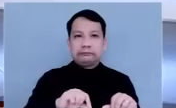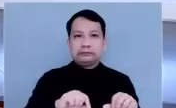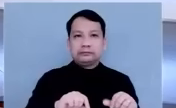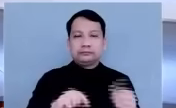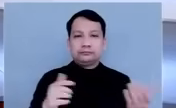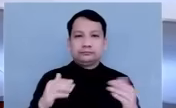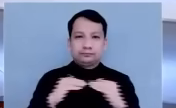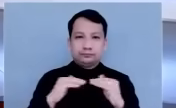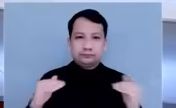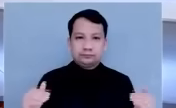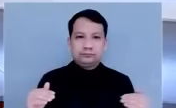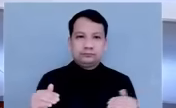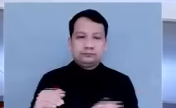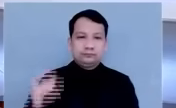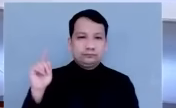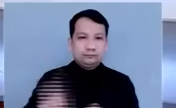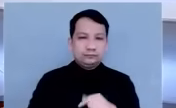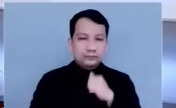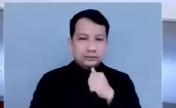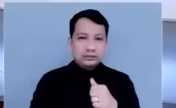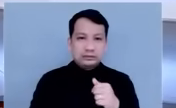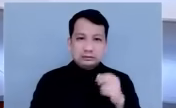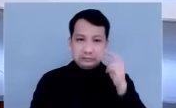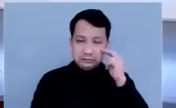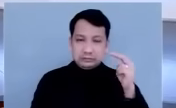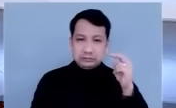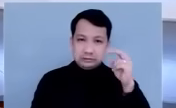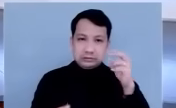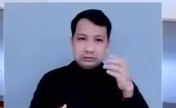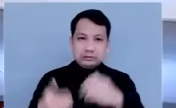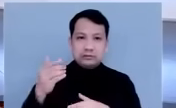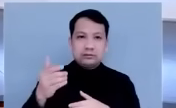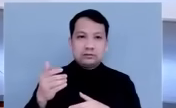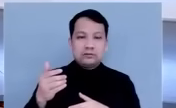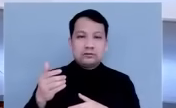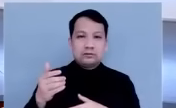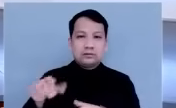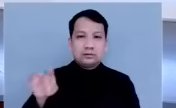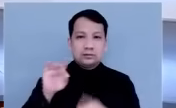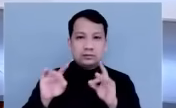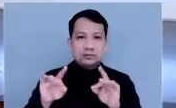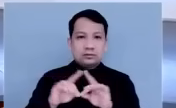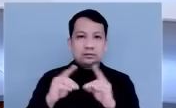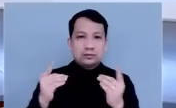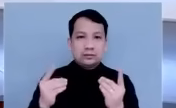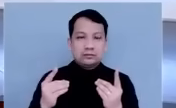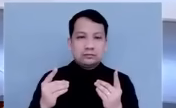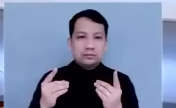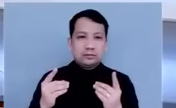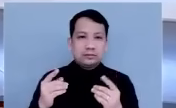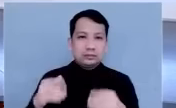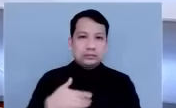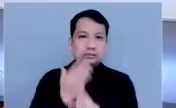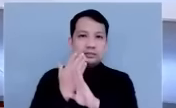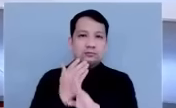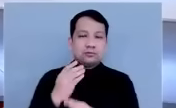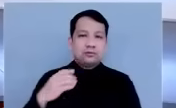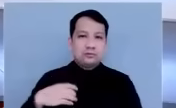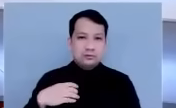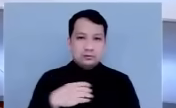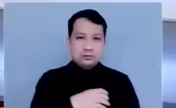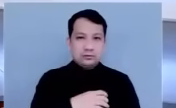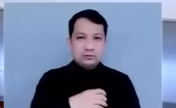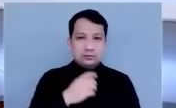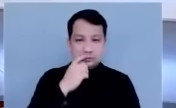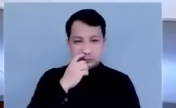fairness, hindi man makuha ni Nograles ang City Hall, parati naman siyang nahahalal bilang Davao Congressman. Nagbago ang ihip ng hangin